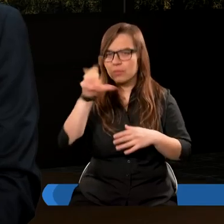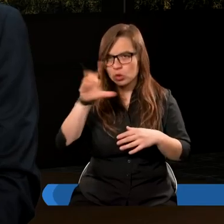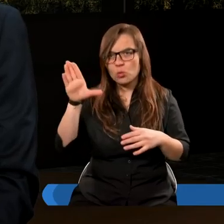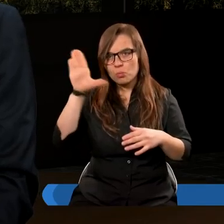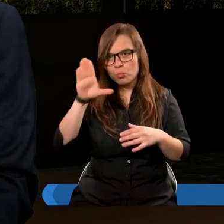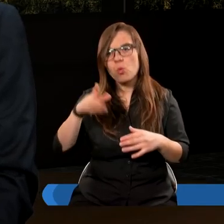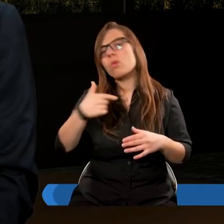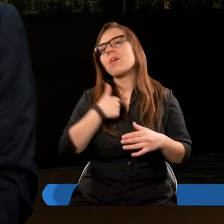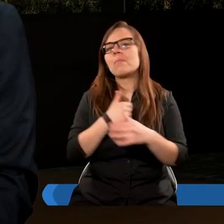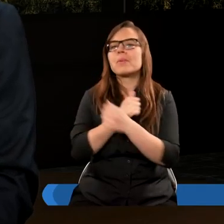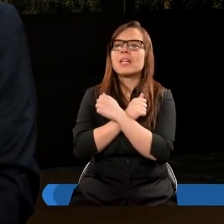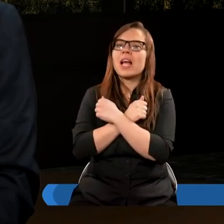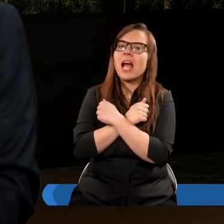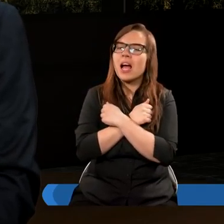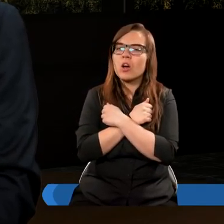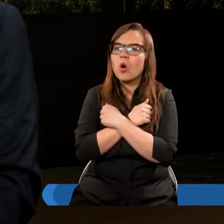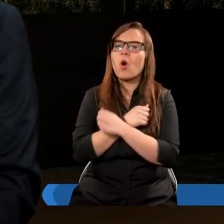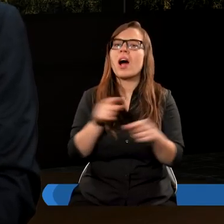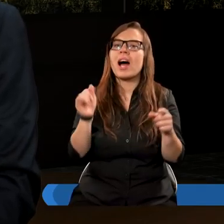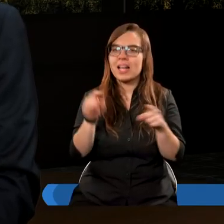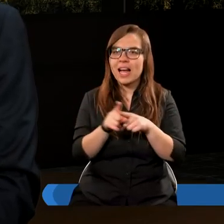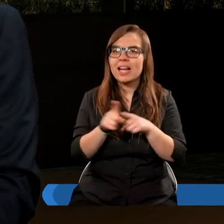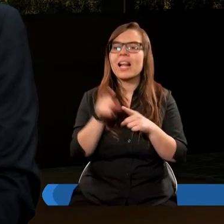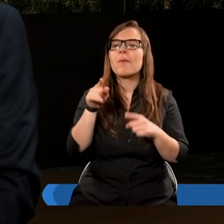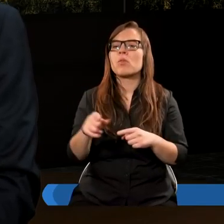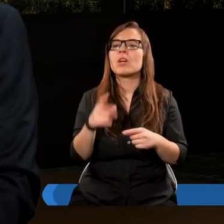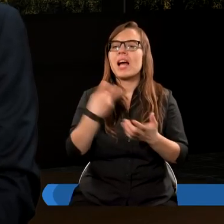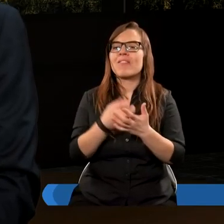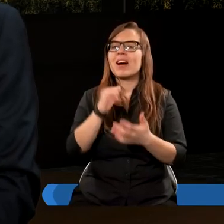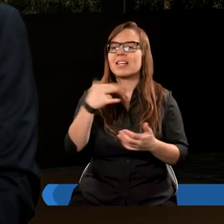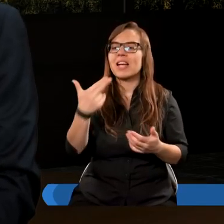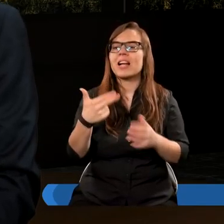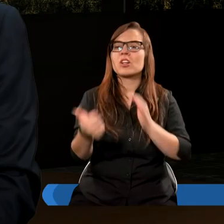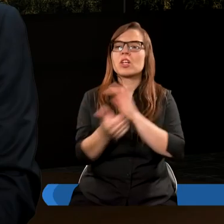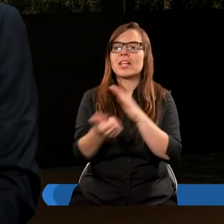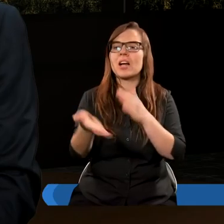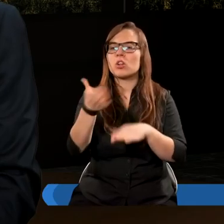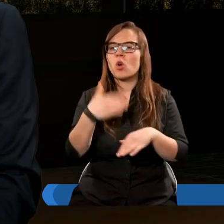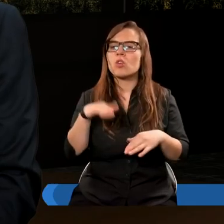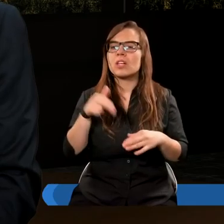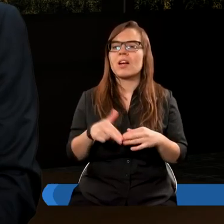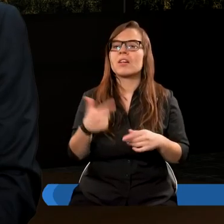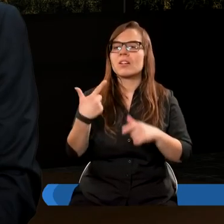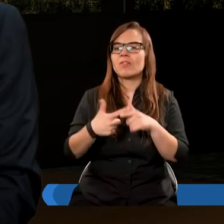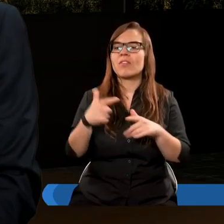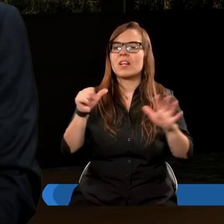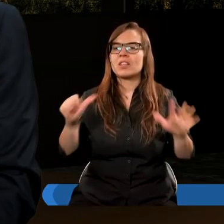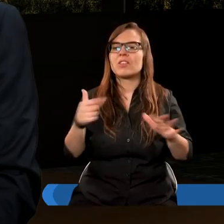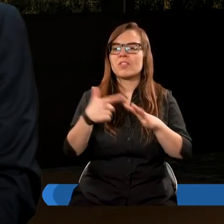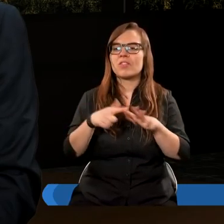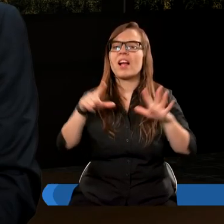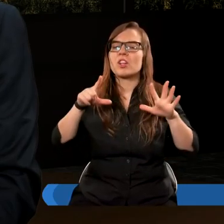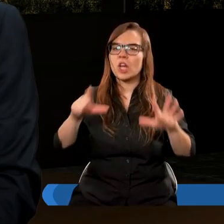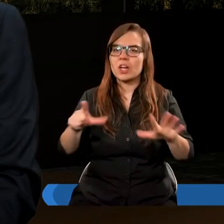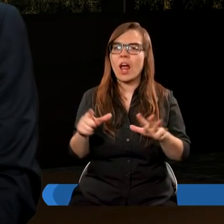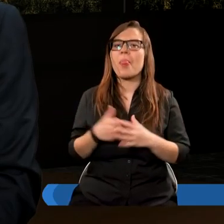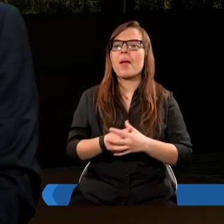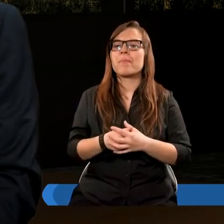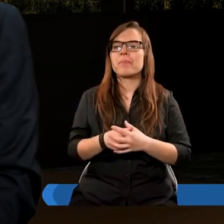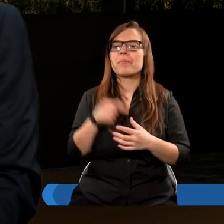Ojciec tak samo kocha ludzi, są słowa z Ewangeliana z 16 rozdziału 26 i 27,